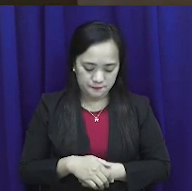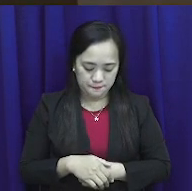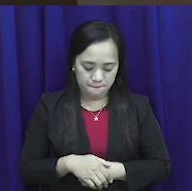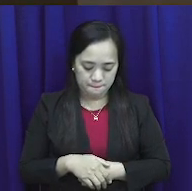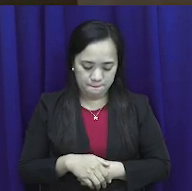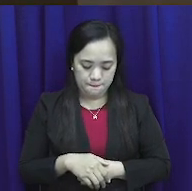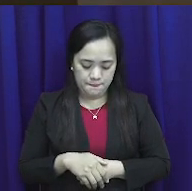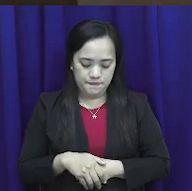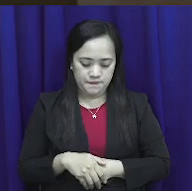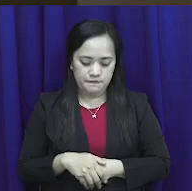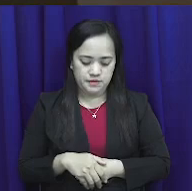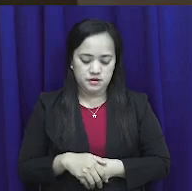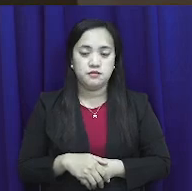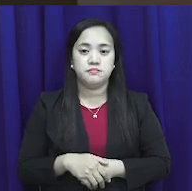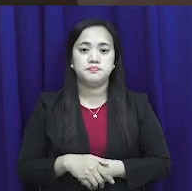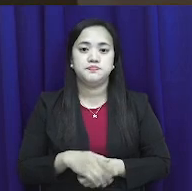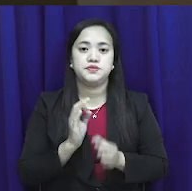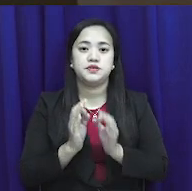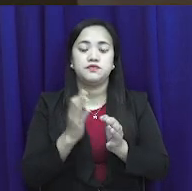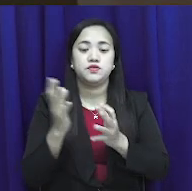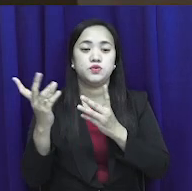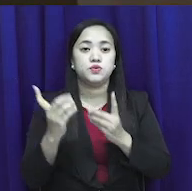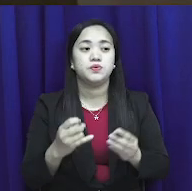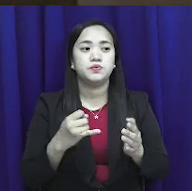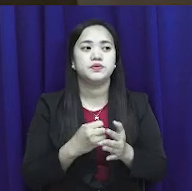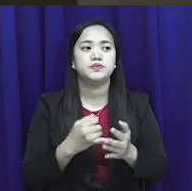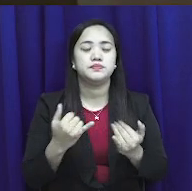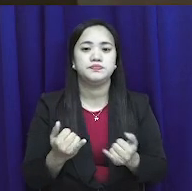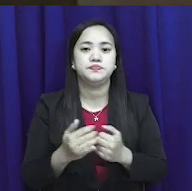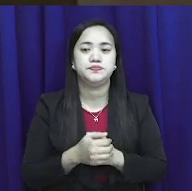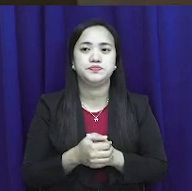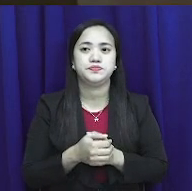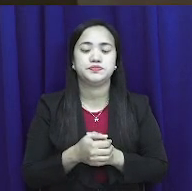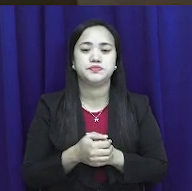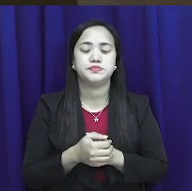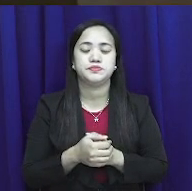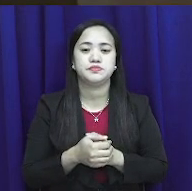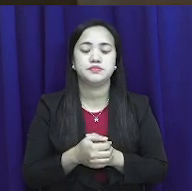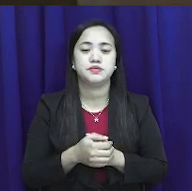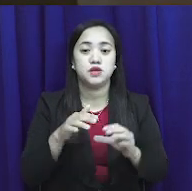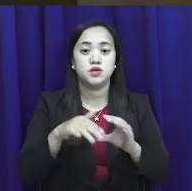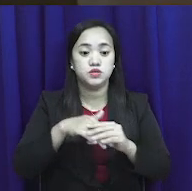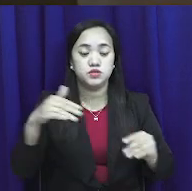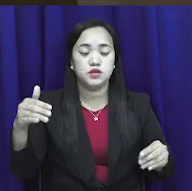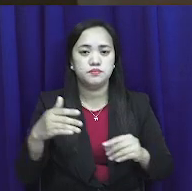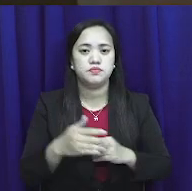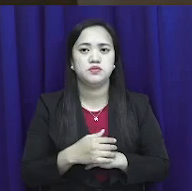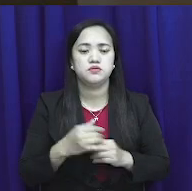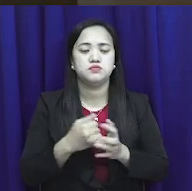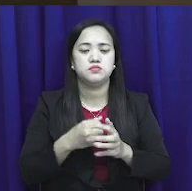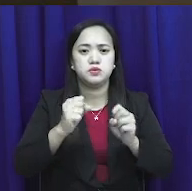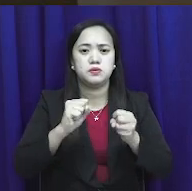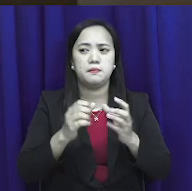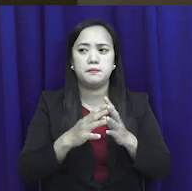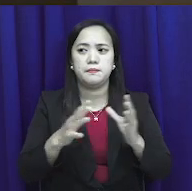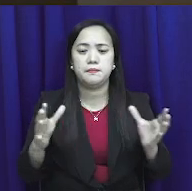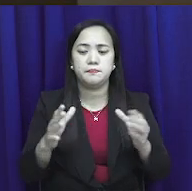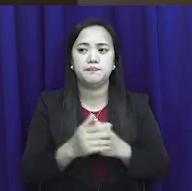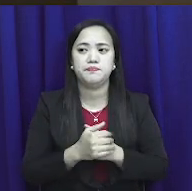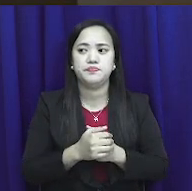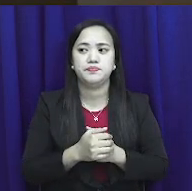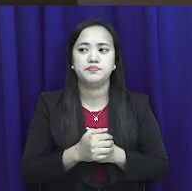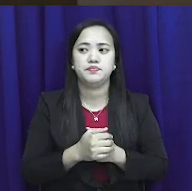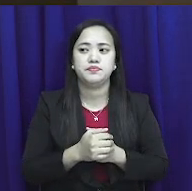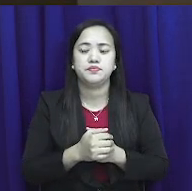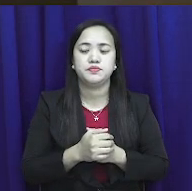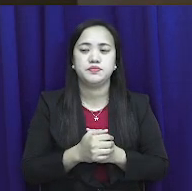in fact p ginamit mo to sa sa mundo Maam pag ginamit mo to sa sa labas Baka magulat pa sila eh si Wonder Woman yan si